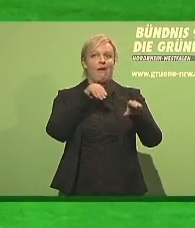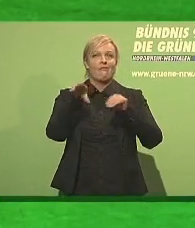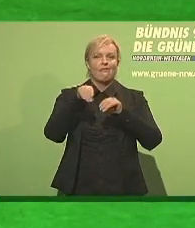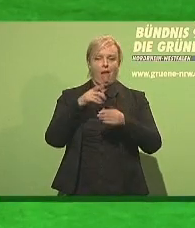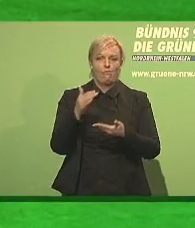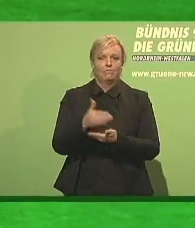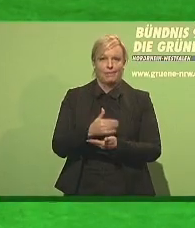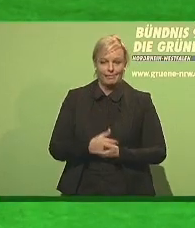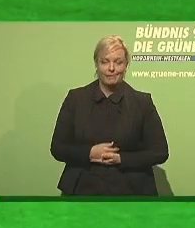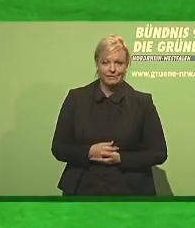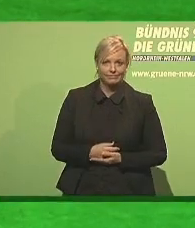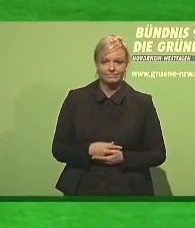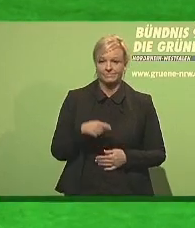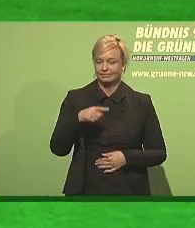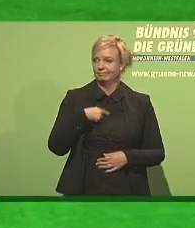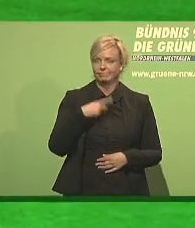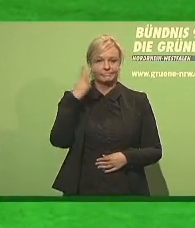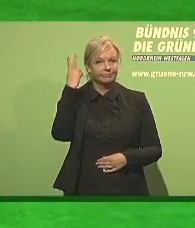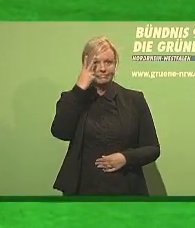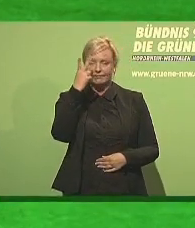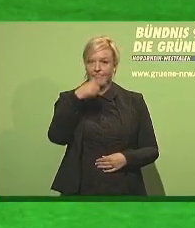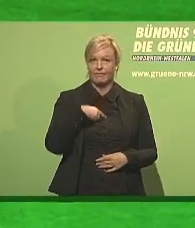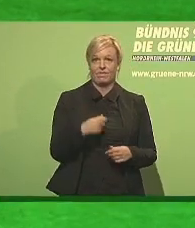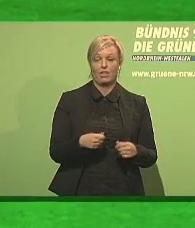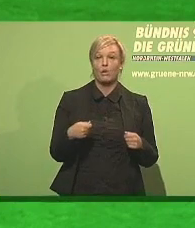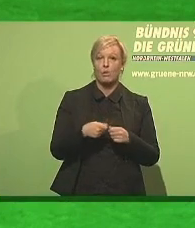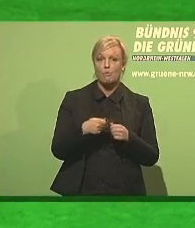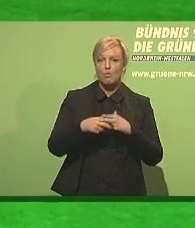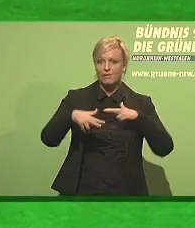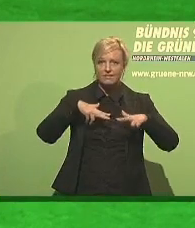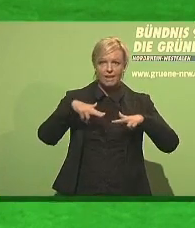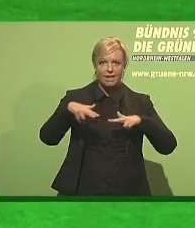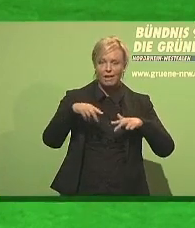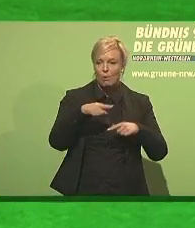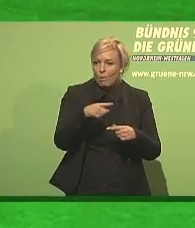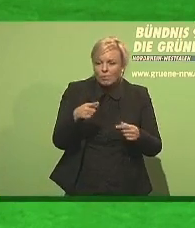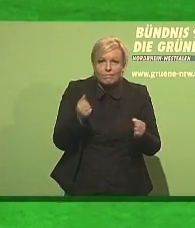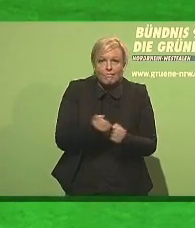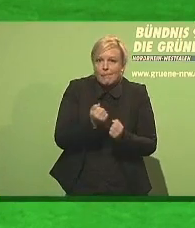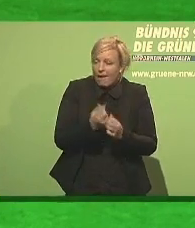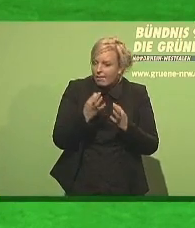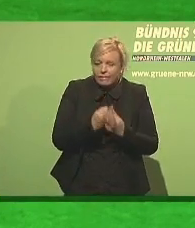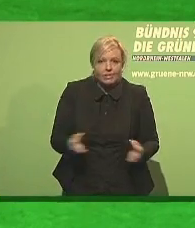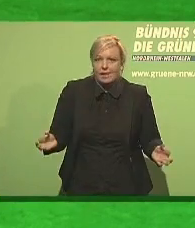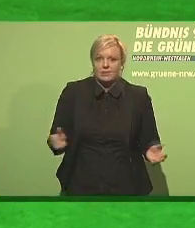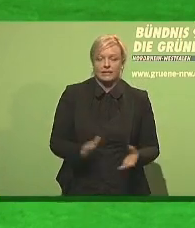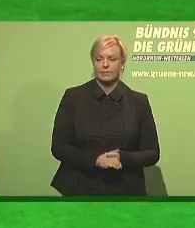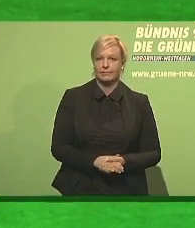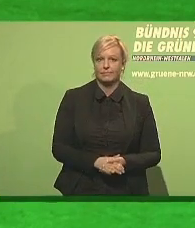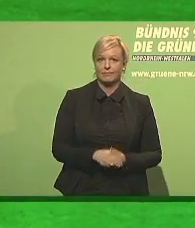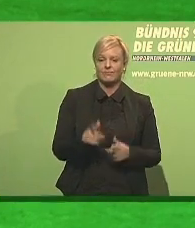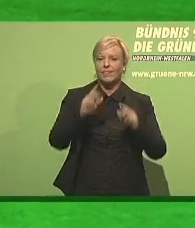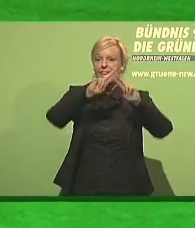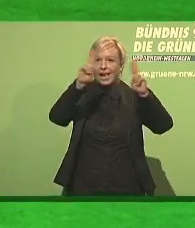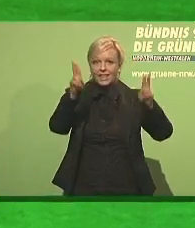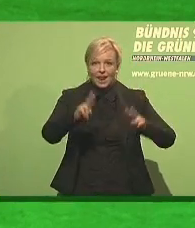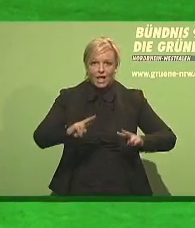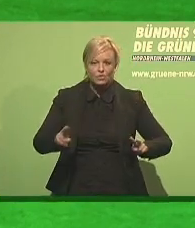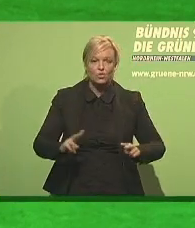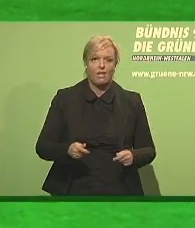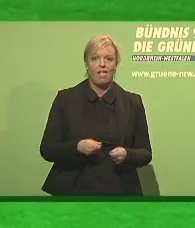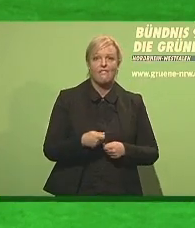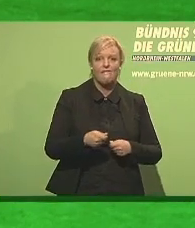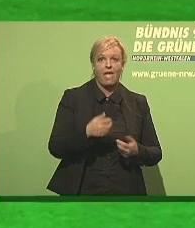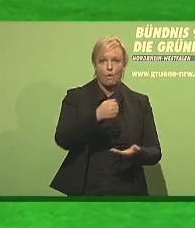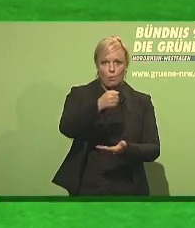mich absolut unverständlich, dass unsere Bundesregierung hier überall nichts tut. Wenn selbst der Internationale Währungsfonds, der